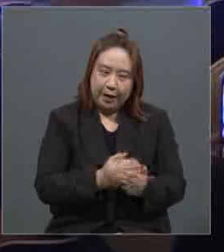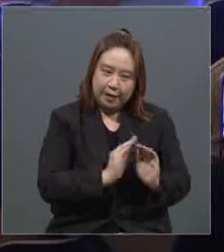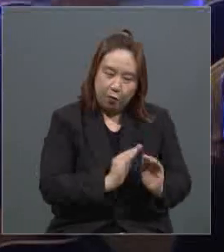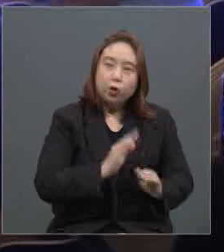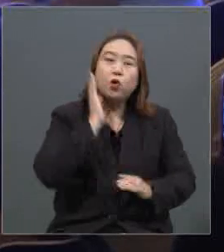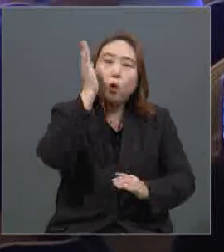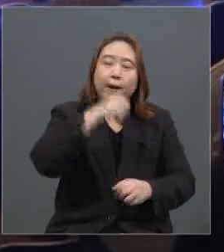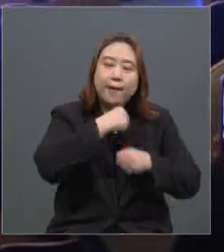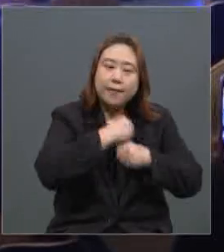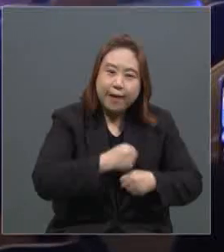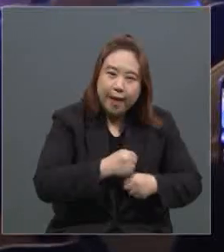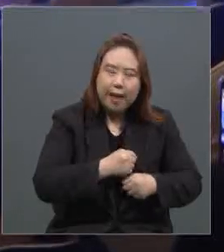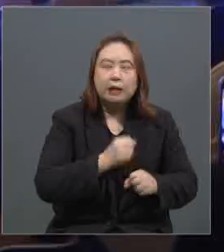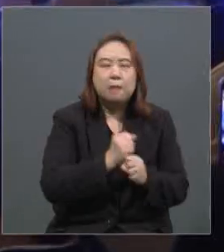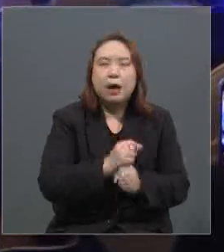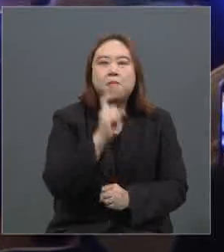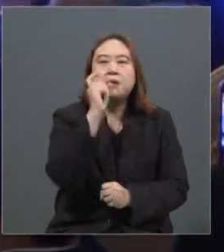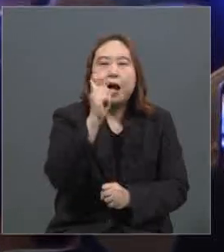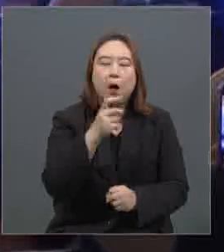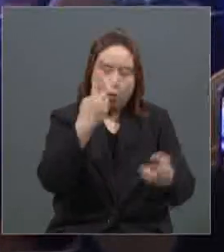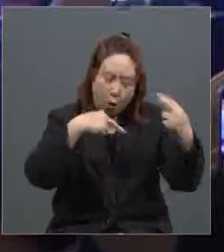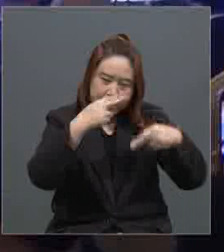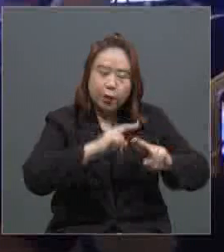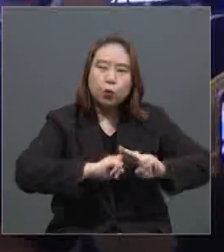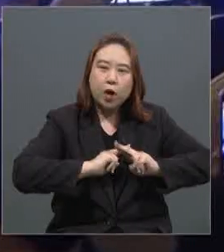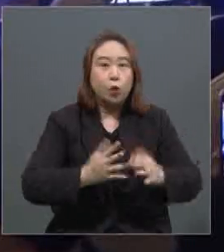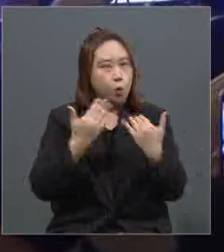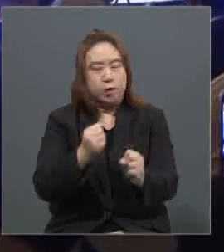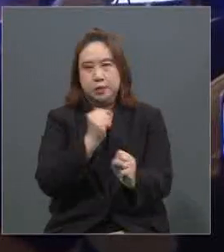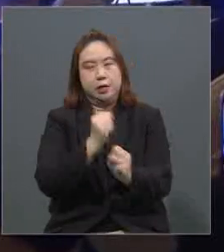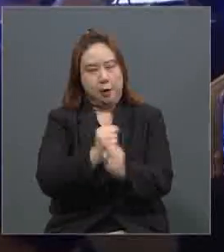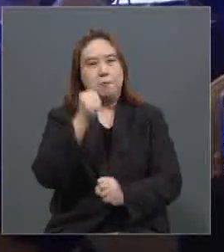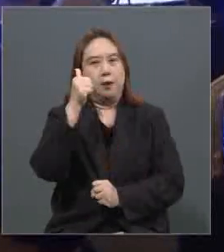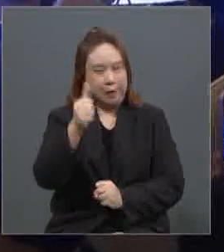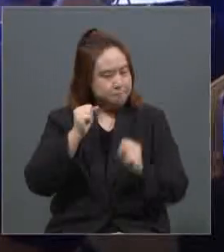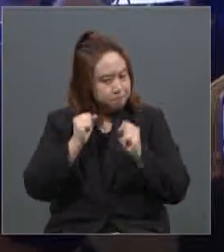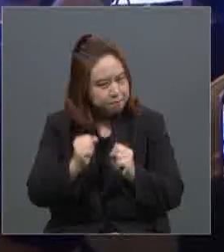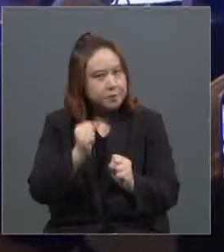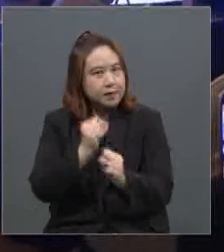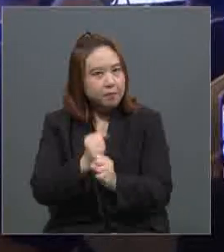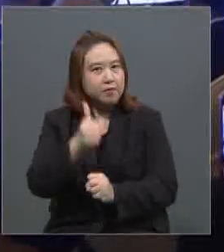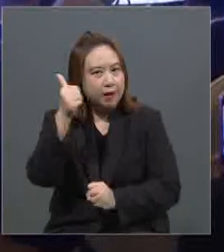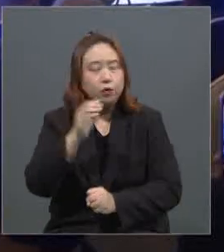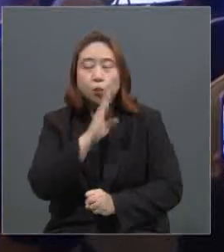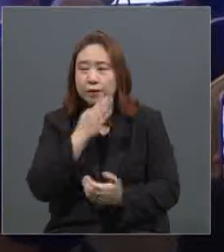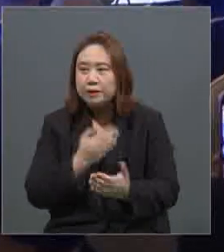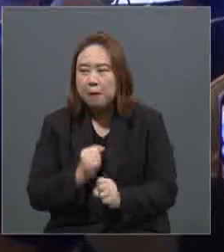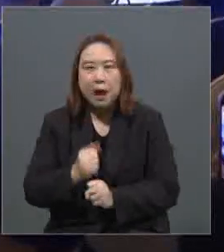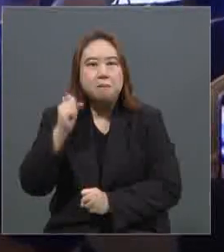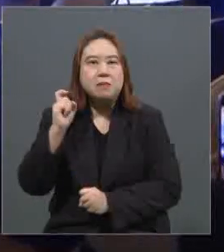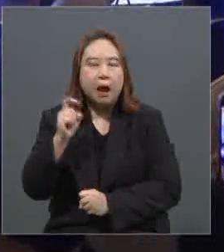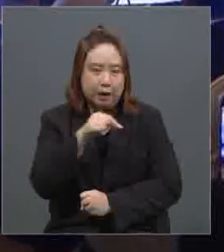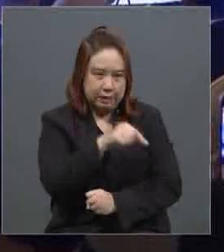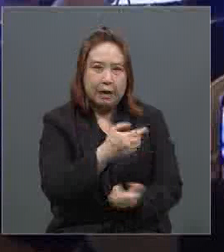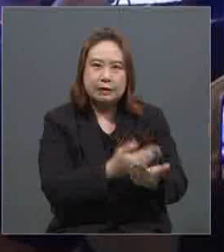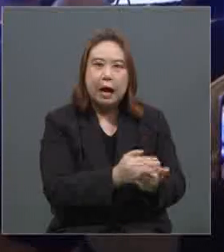เก็กจะทำงไม่ได้ตอนนี้ยงทำงานได้อยู่ถ้าทำงไม่ได้ก็จะเกิคคุณให้ไว้ไปคณ